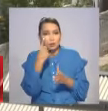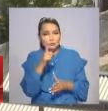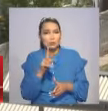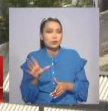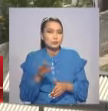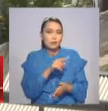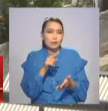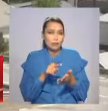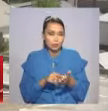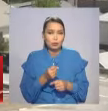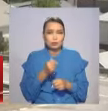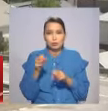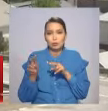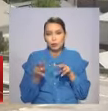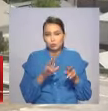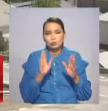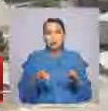на контроль, будут решены.